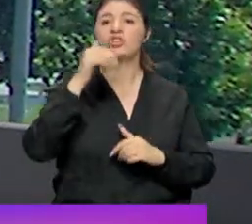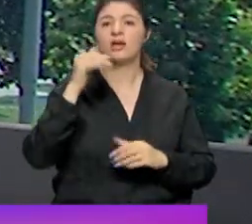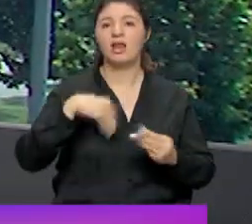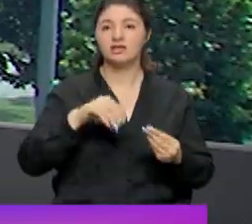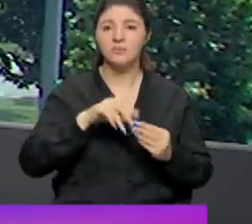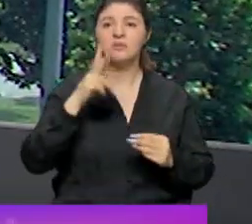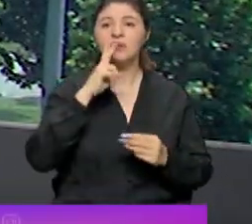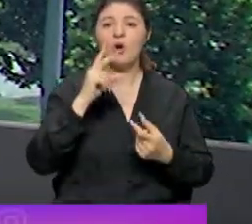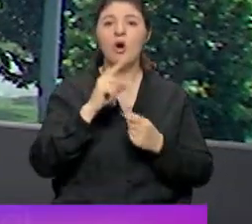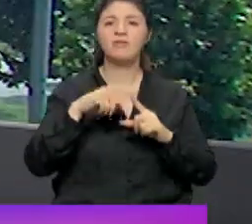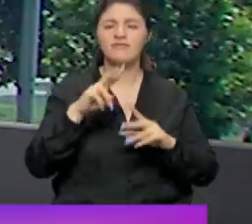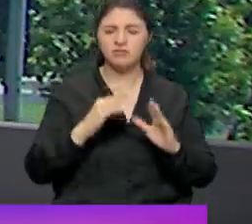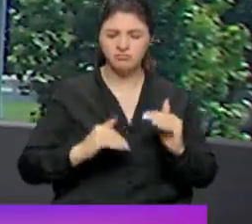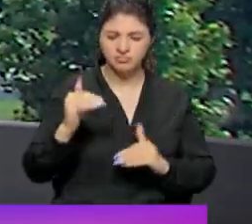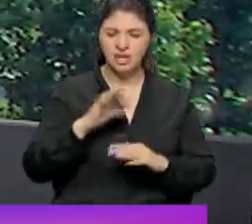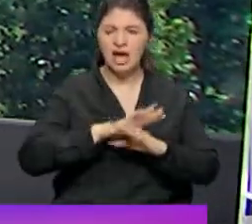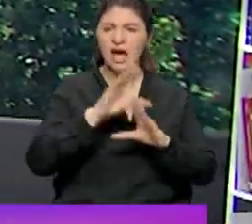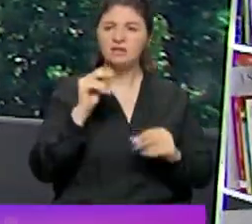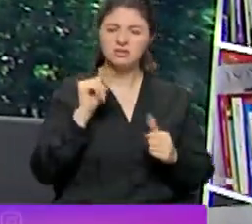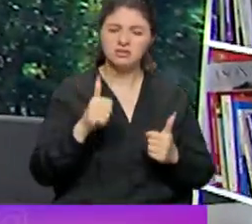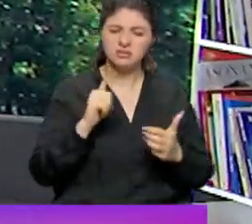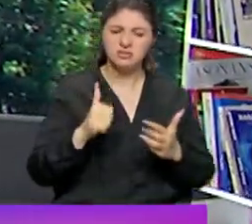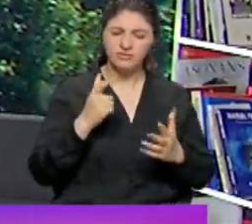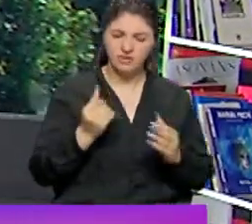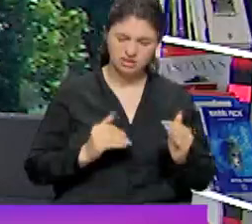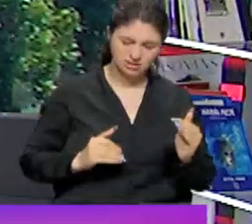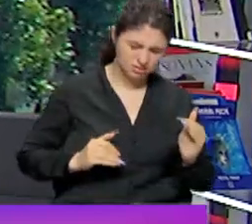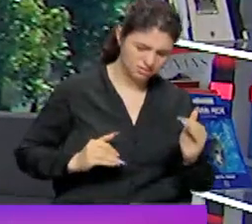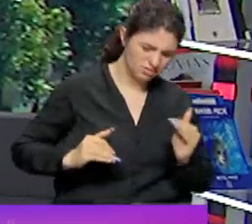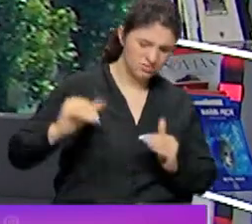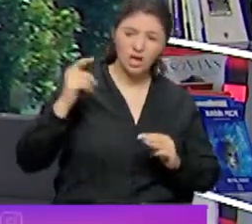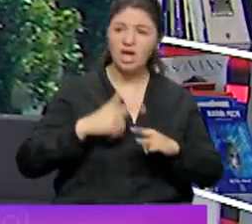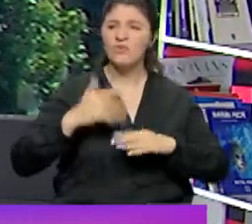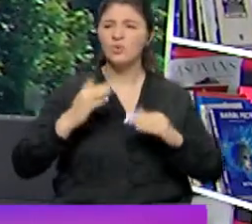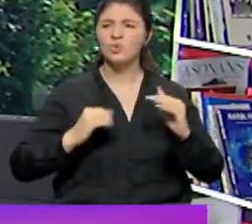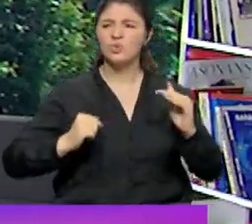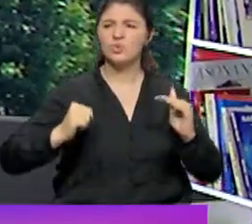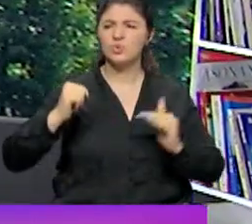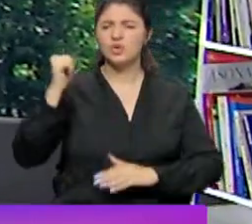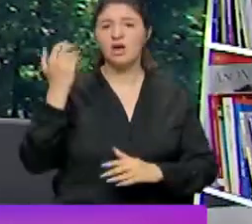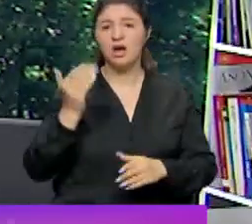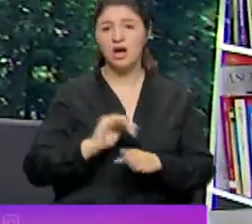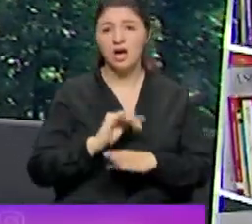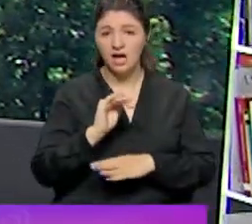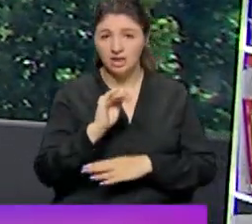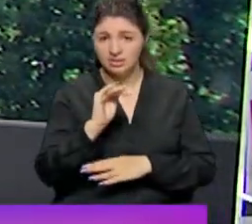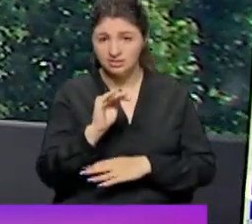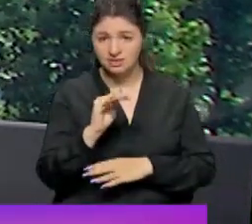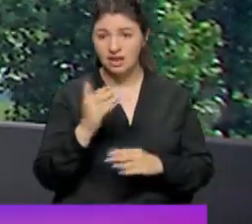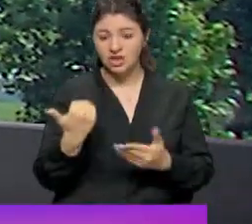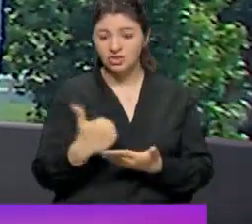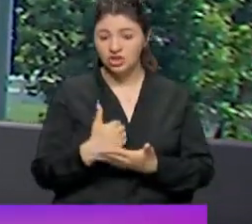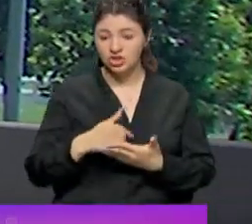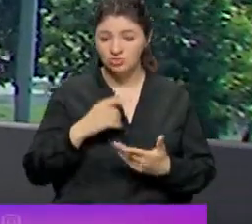zamlar Sigaradaki ÖTV artışları her geçen gün fiyatların artması enflasyon yükselmesi hayatının